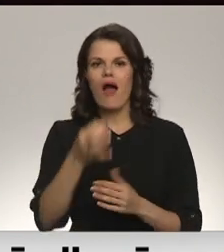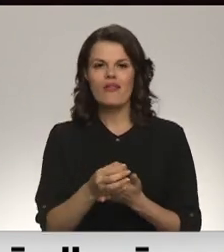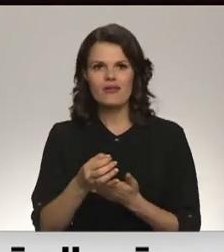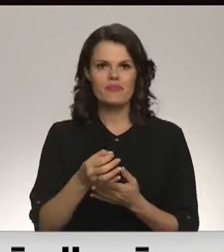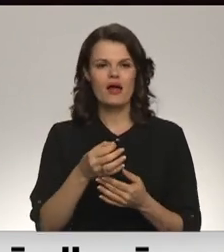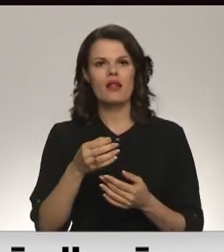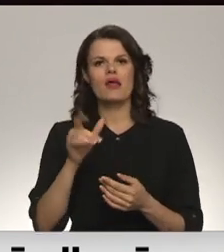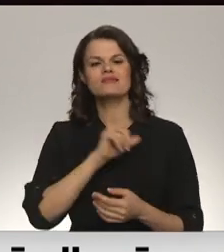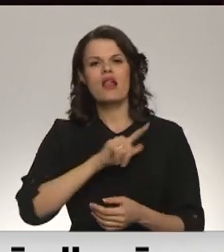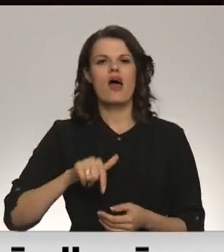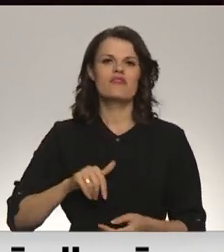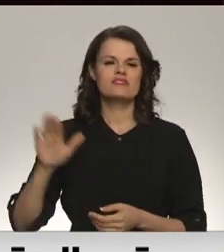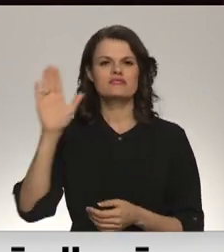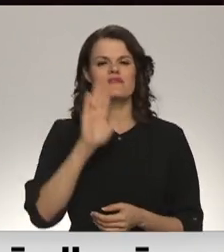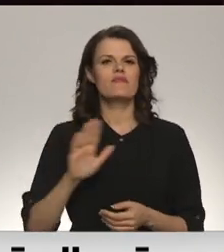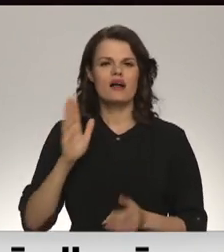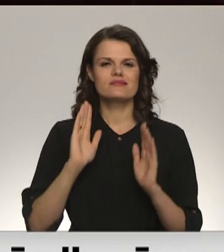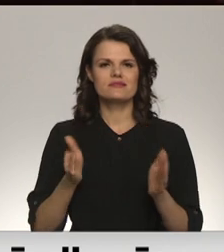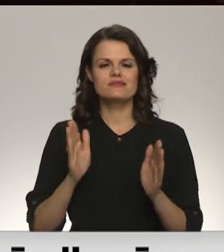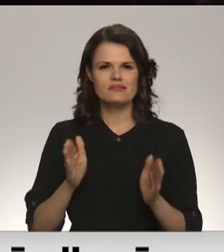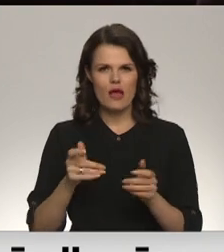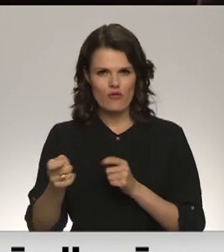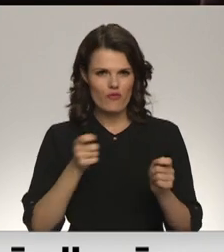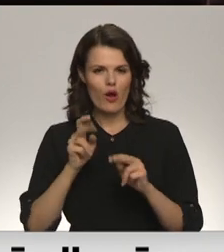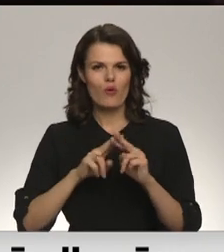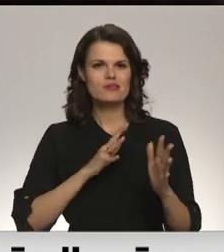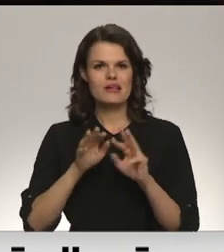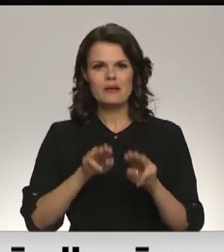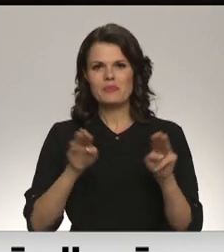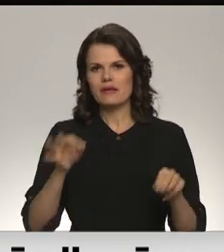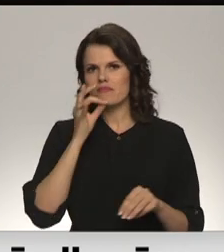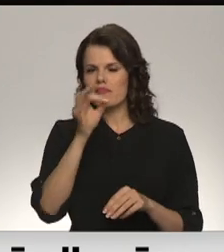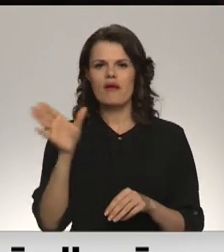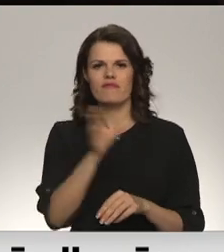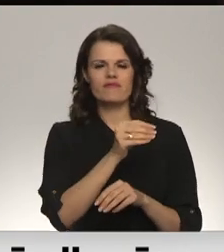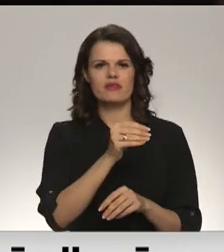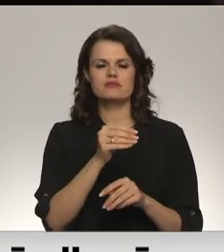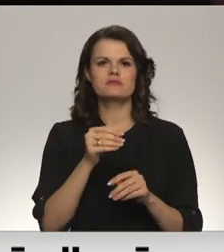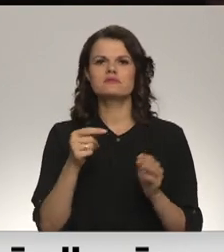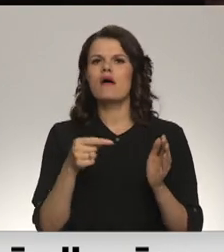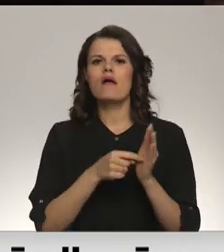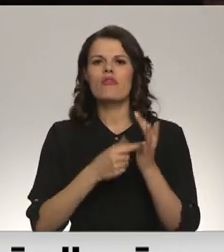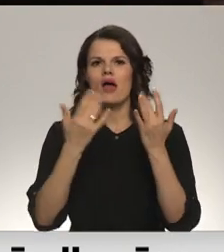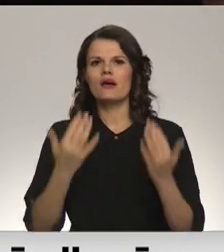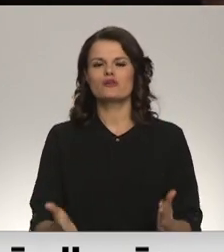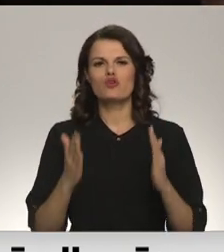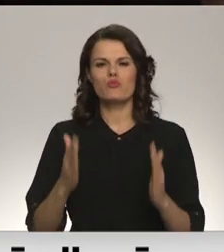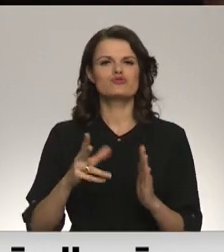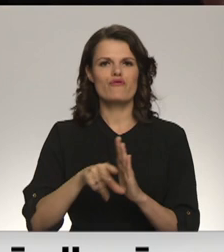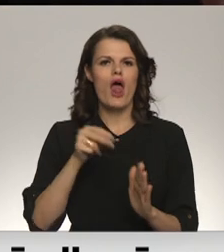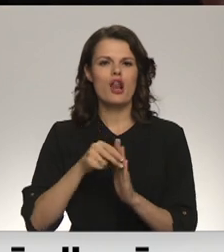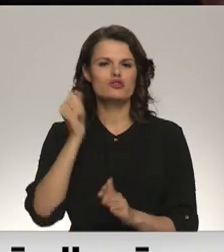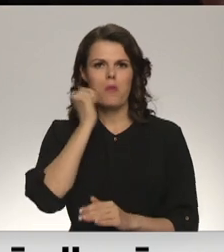replikās Latvijas valsts ceļu vadītājs un satiksmes ministrs pauda, ka visu izšķirs bauščinieki vēlēšanās un gaidīti jau